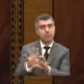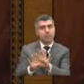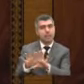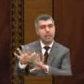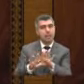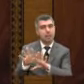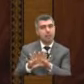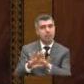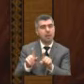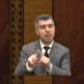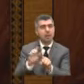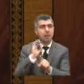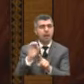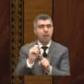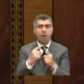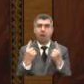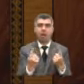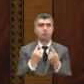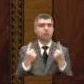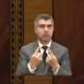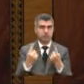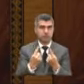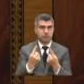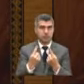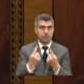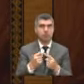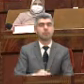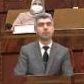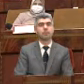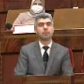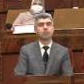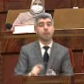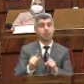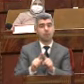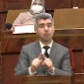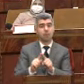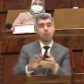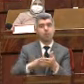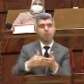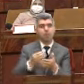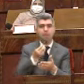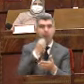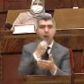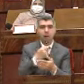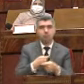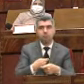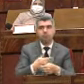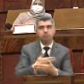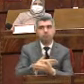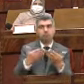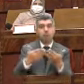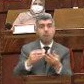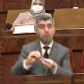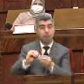خاصة قبل شهر رمضان، خاصة التموين. التموين تكون فيه مشاكل إلا ما